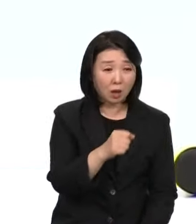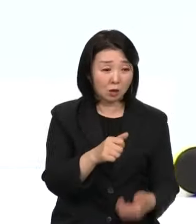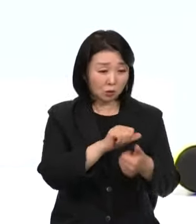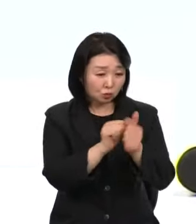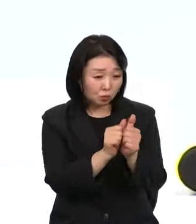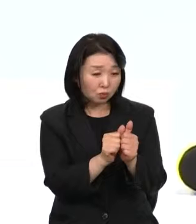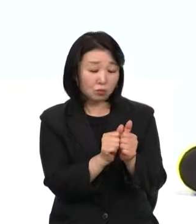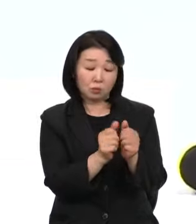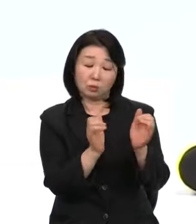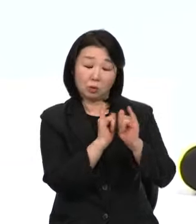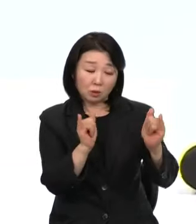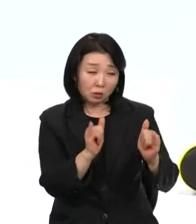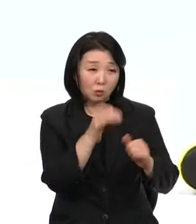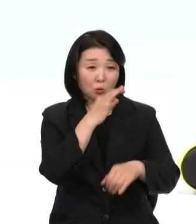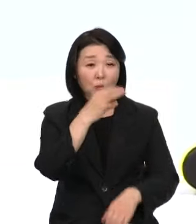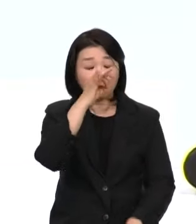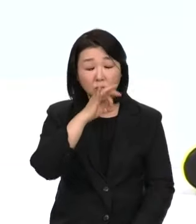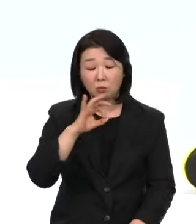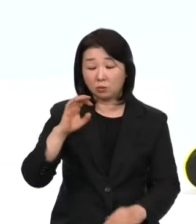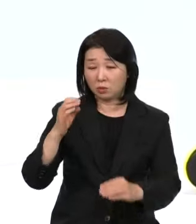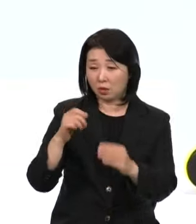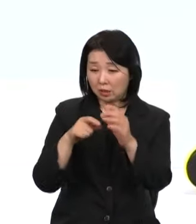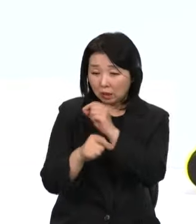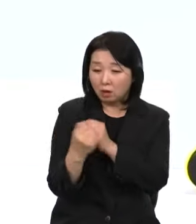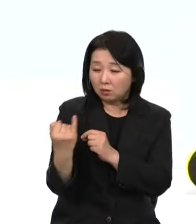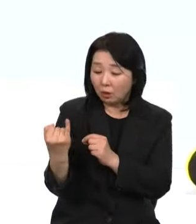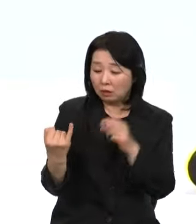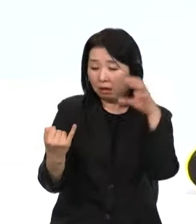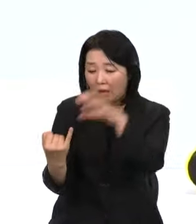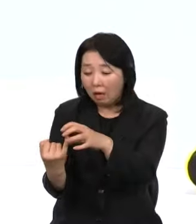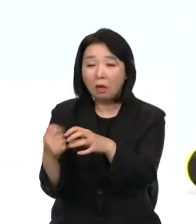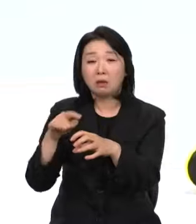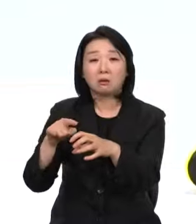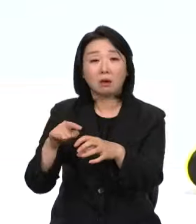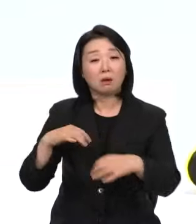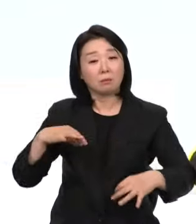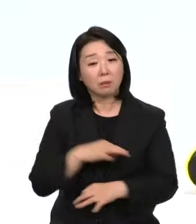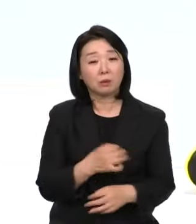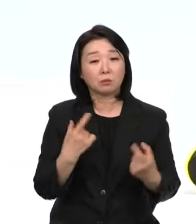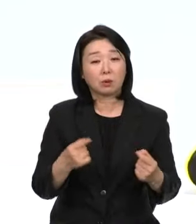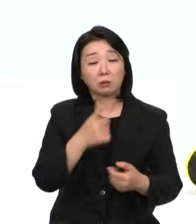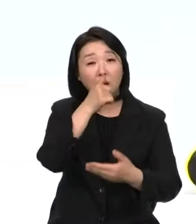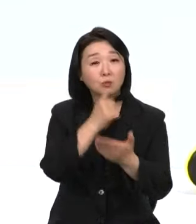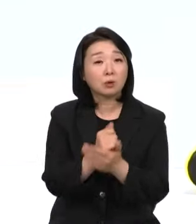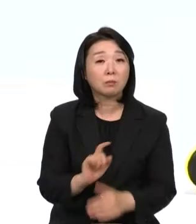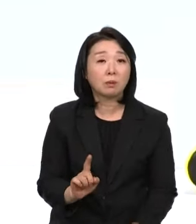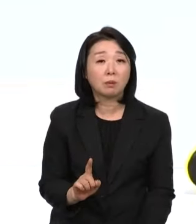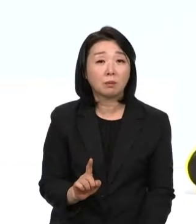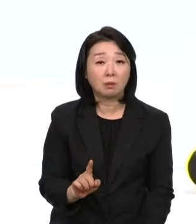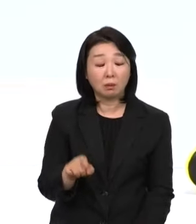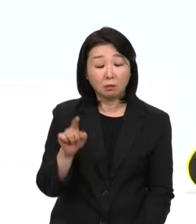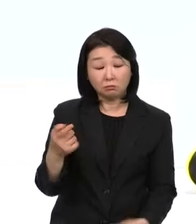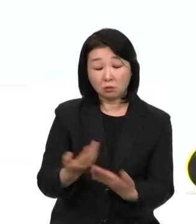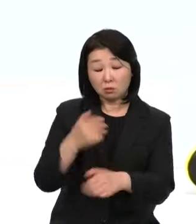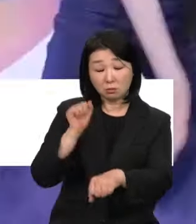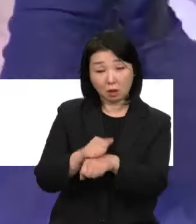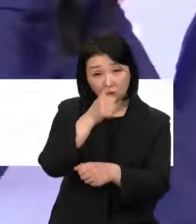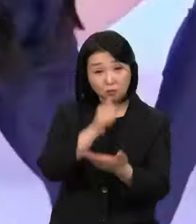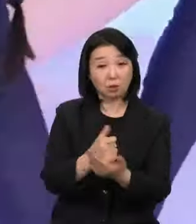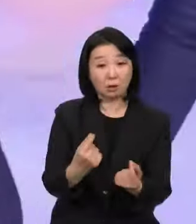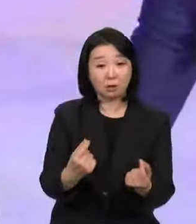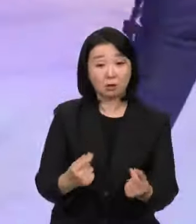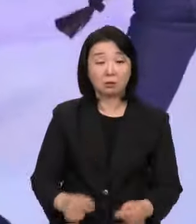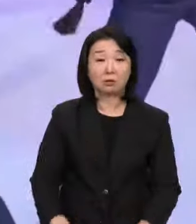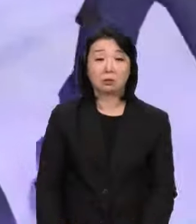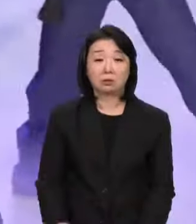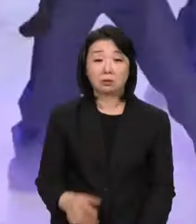있는 계열사 사장을 이렇게 찍어누르려고 하는 게 배임 아닌가. 내가 무슨 죄가 있나. 저는 일을 잘한 죄밖에 없다.